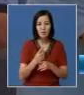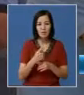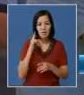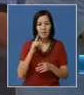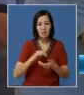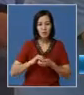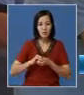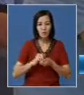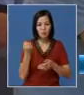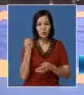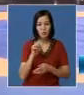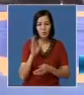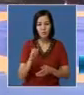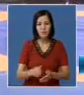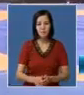қазақ күресінің жеңімпазы